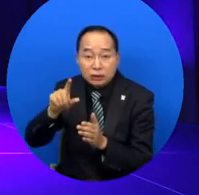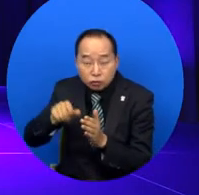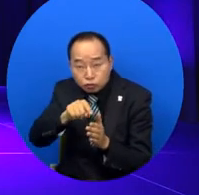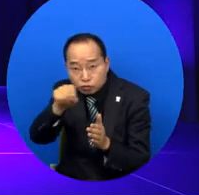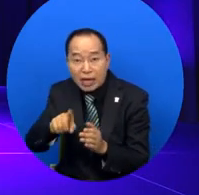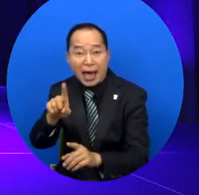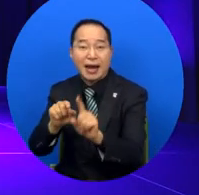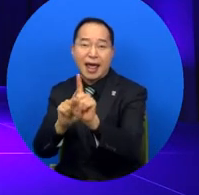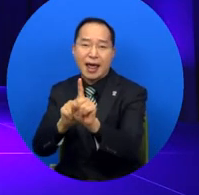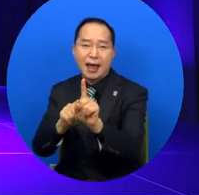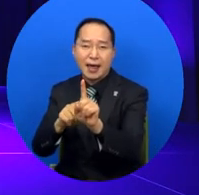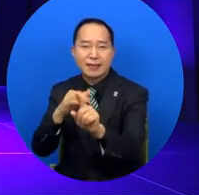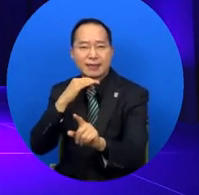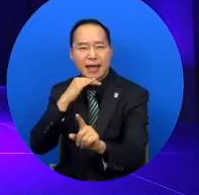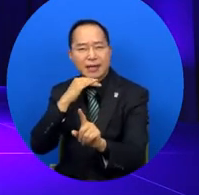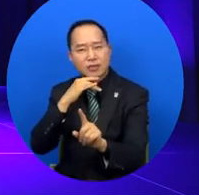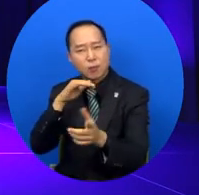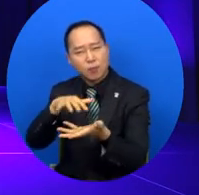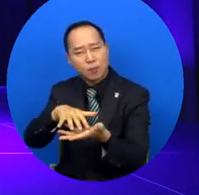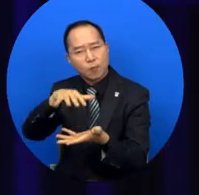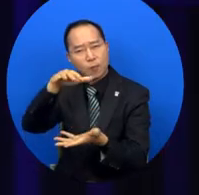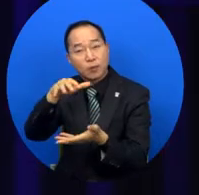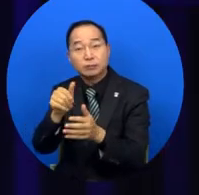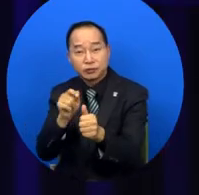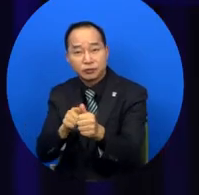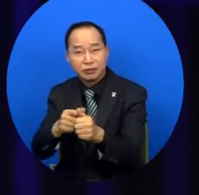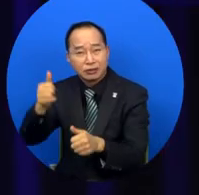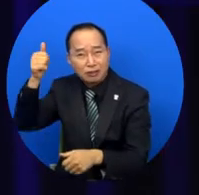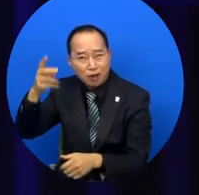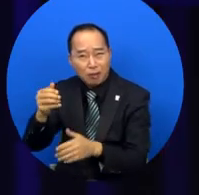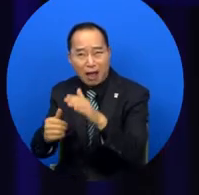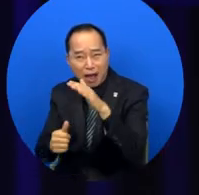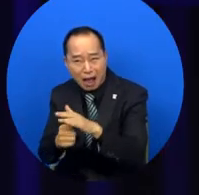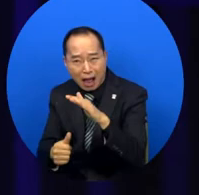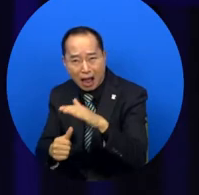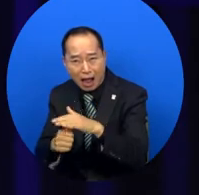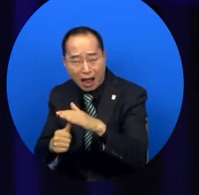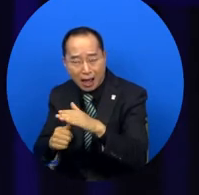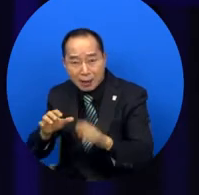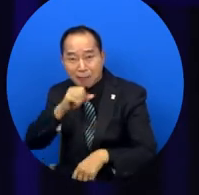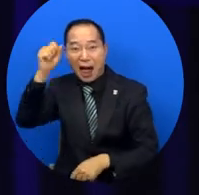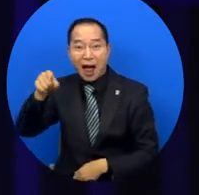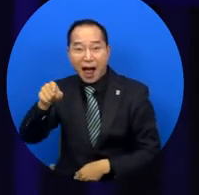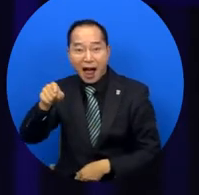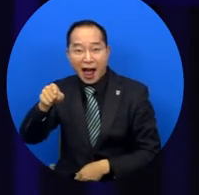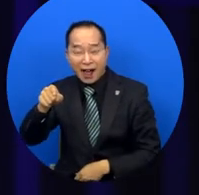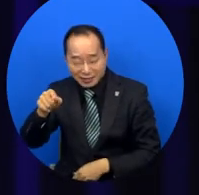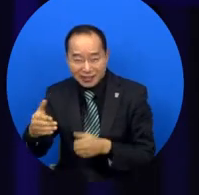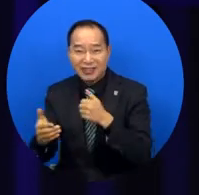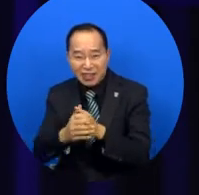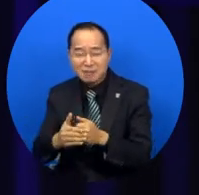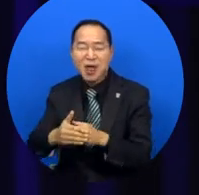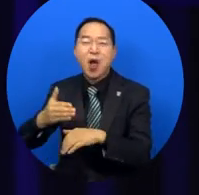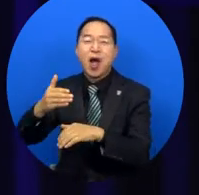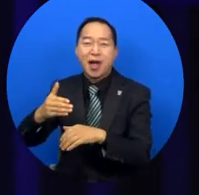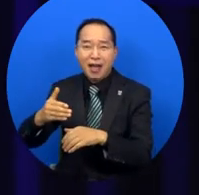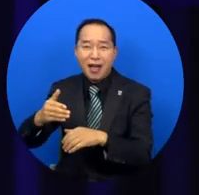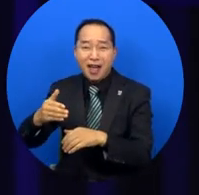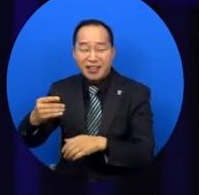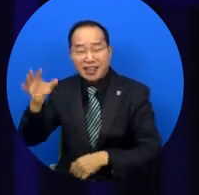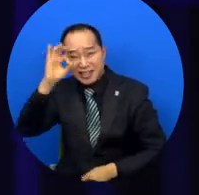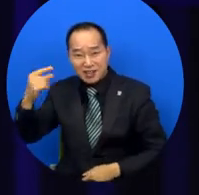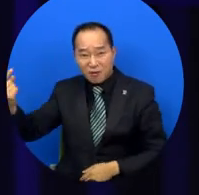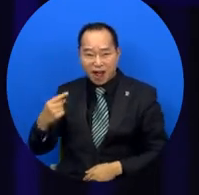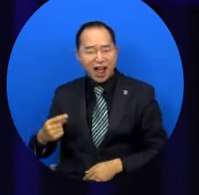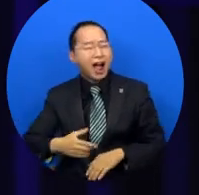몇 달이 지났는데 그 중에 한 분이 나이 드신 분이었는데 여러 번 떨어졌다 시험 붙은 거예요. 그 이제 나한테 고맙다고